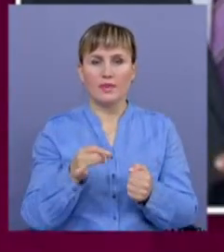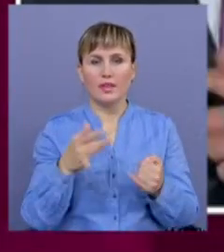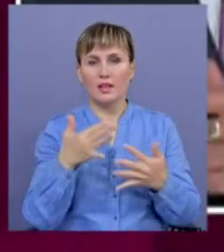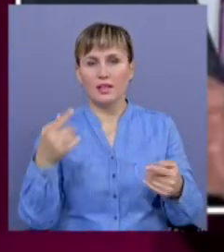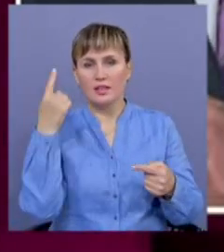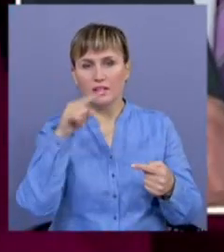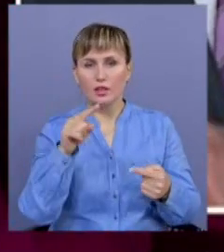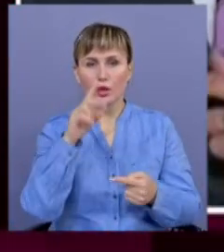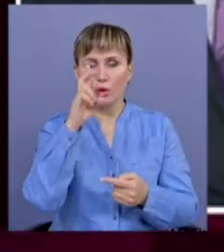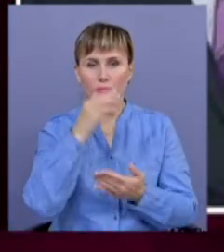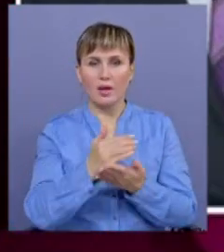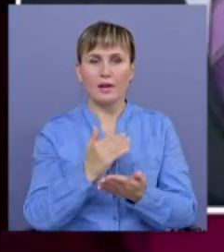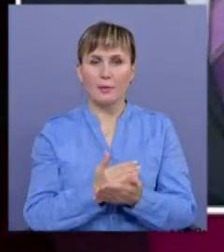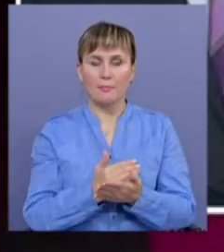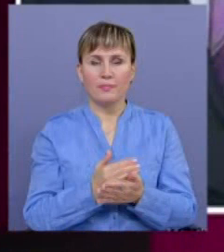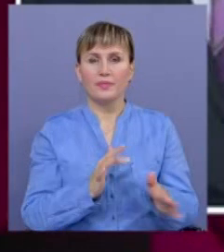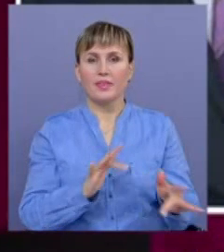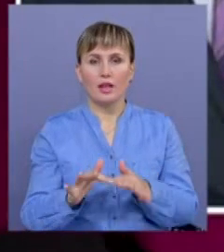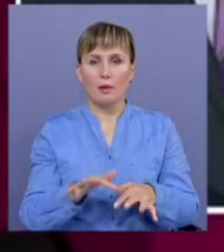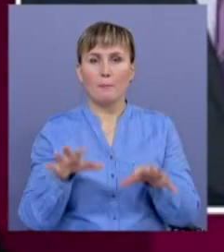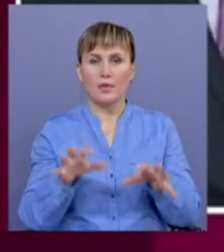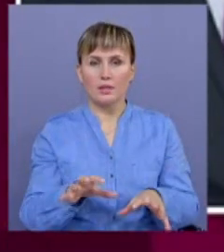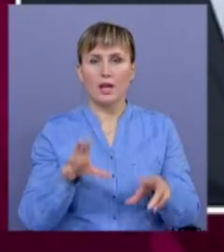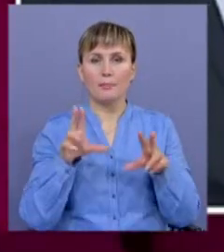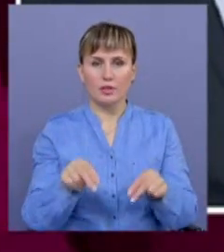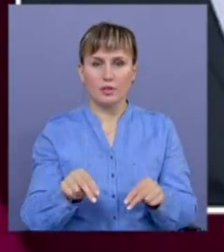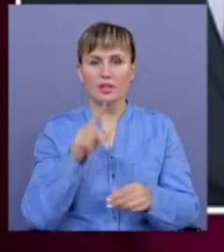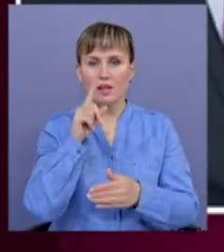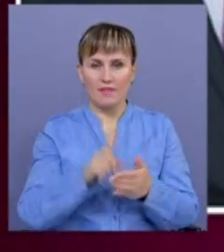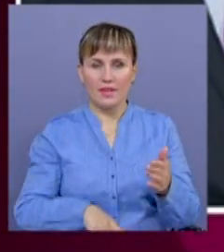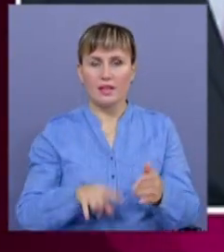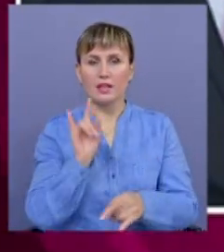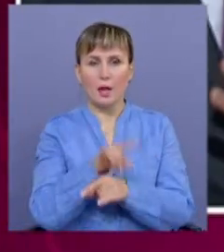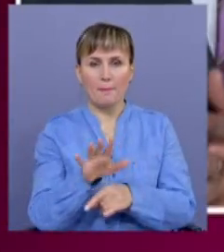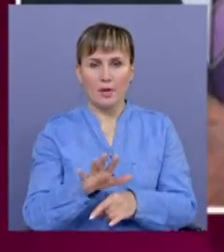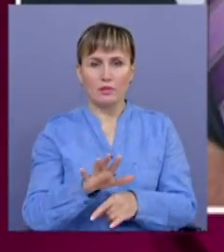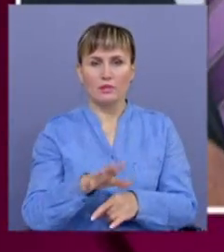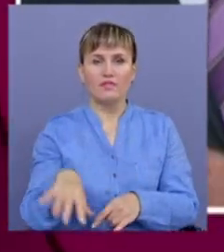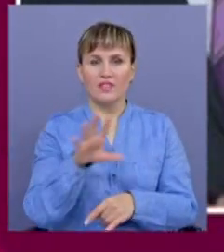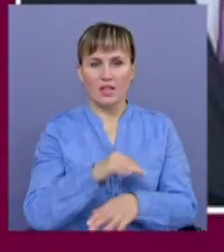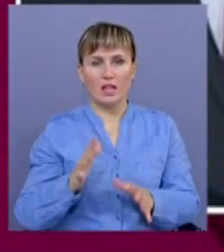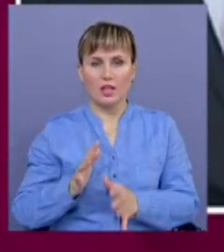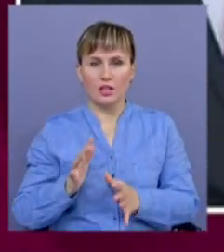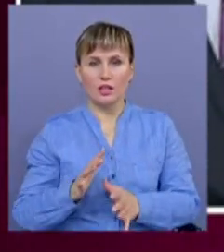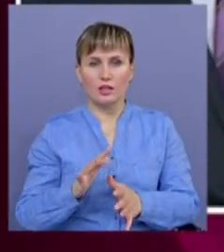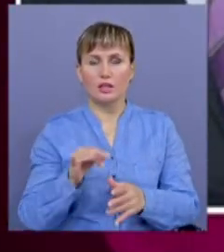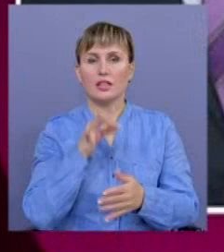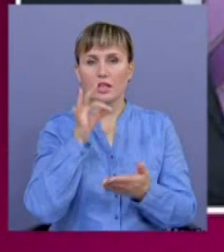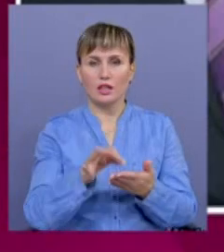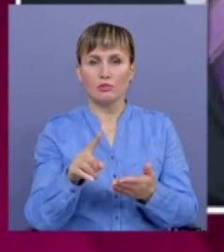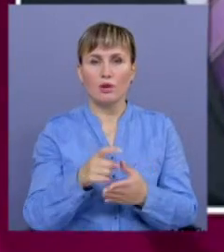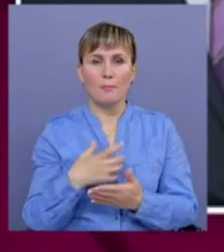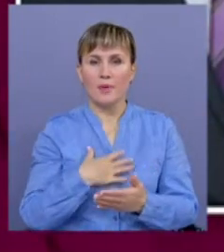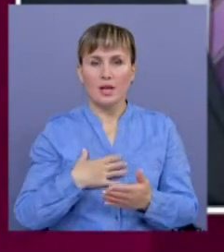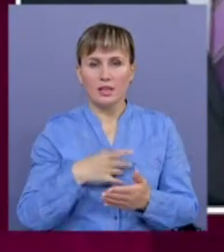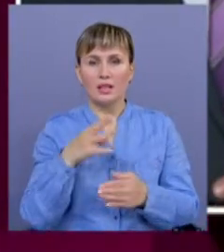инициированных ранее госпрограмм. Действующий президент, взяв слово, пообещал доверие не обмануть и оправдать все надежды. При этом отметил, что